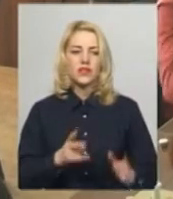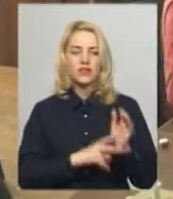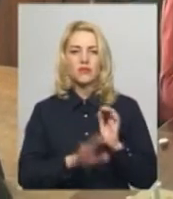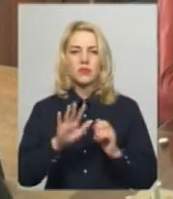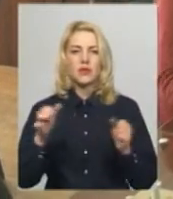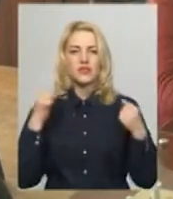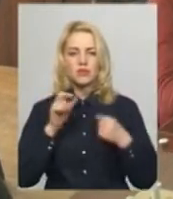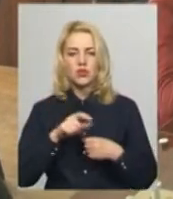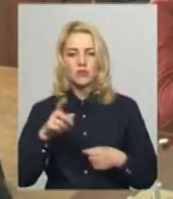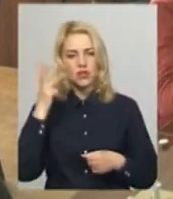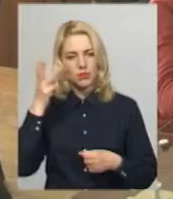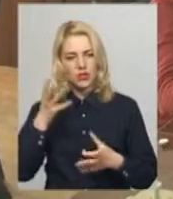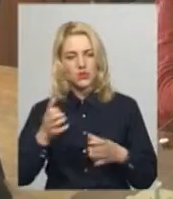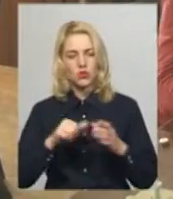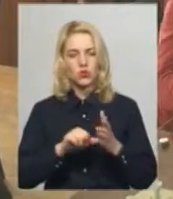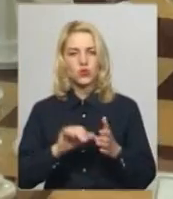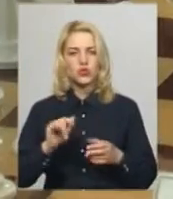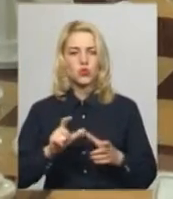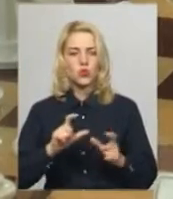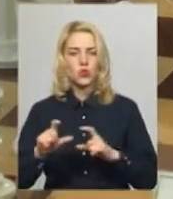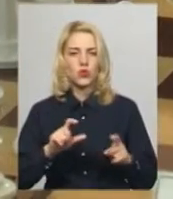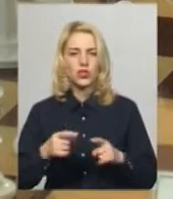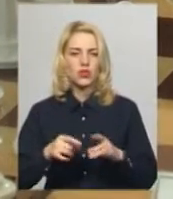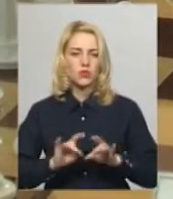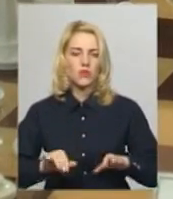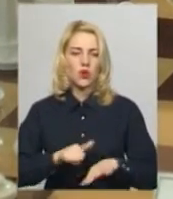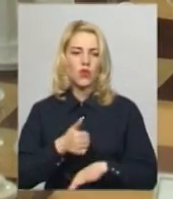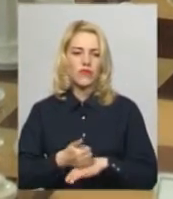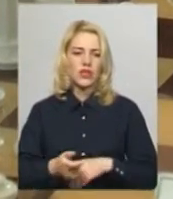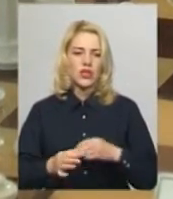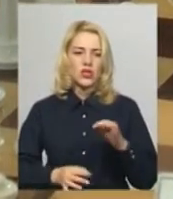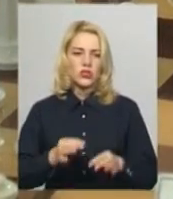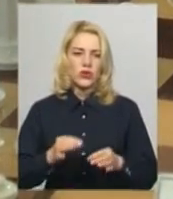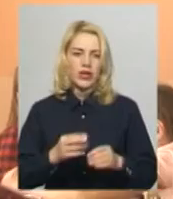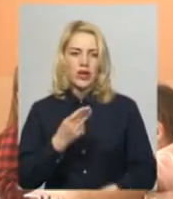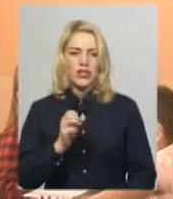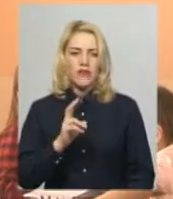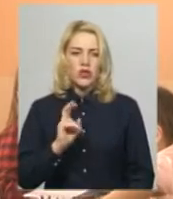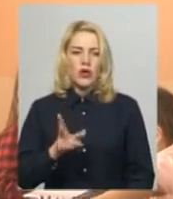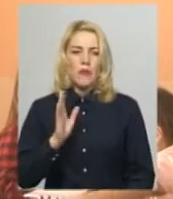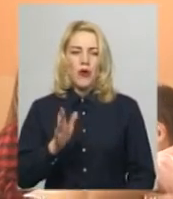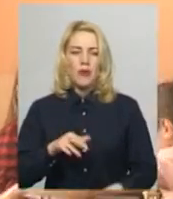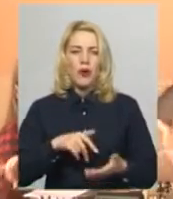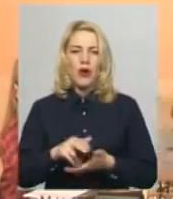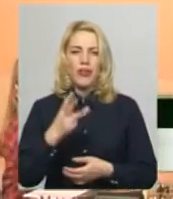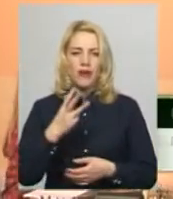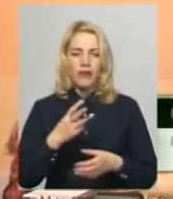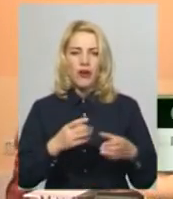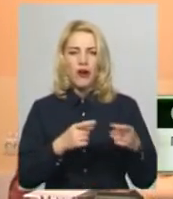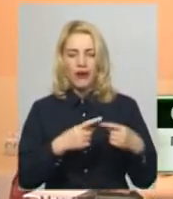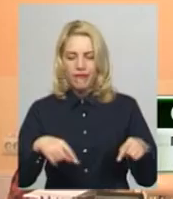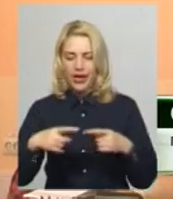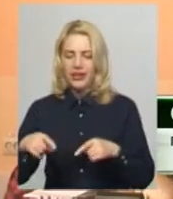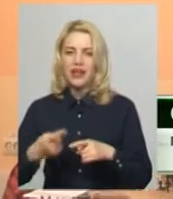75 спортсменів Хмельницького взяли участь у турнірі, розповідає головний суддя змагань Олександр Шевчук. Будуть проходити у трьох видах –